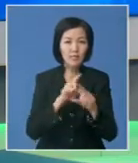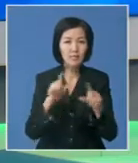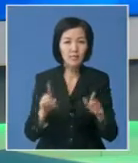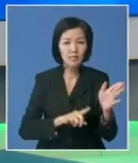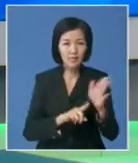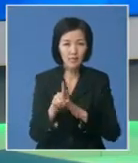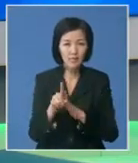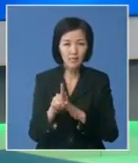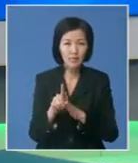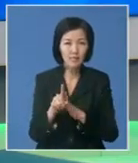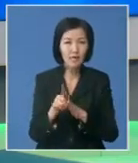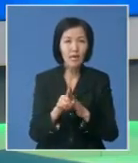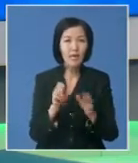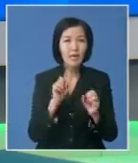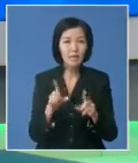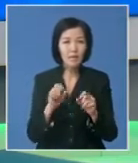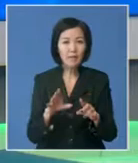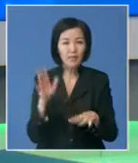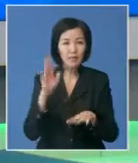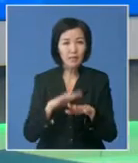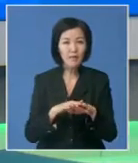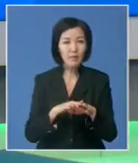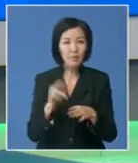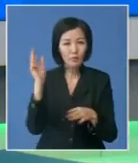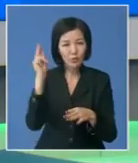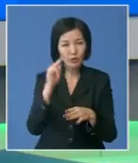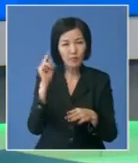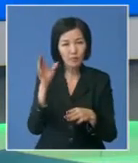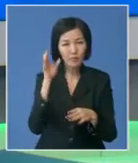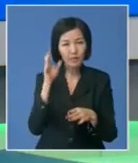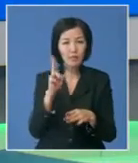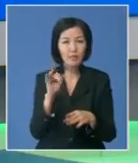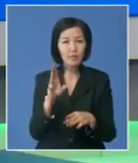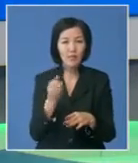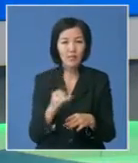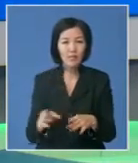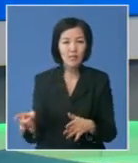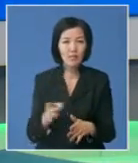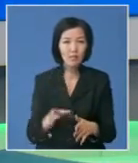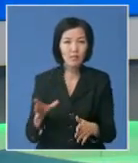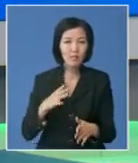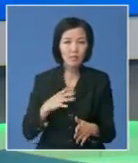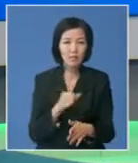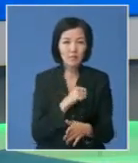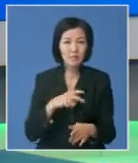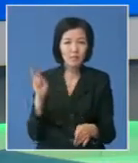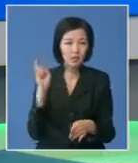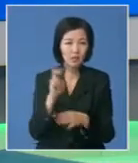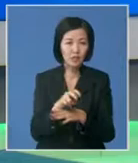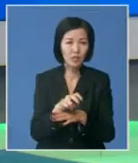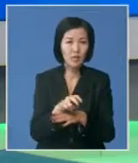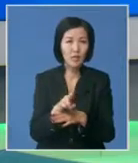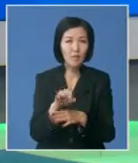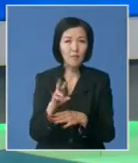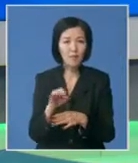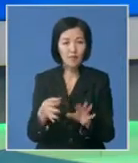началась ряд рекомендаций замакима вынес и учебным заведением карасайского района где побывал с объездом по на они этого